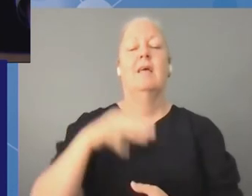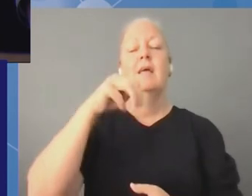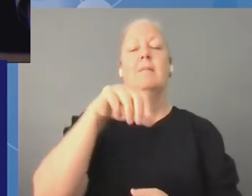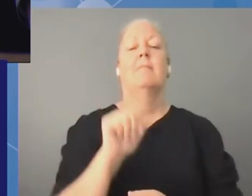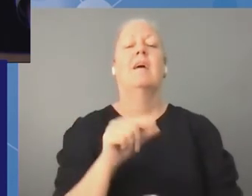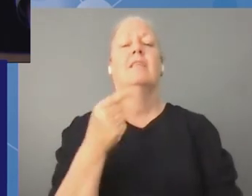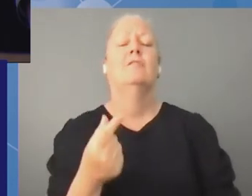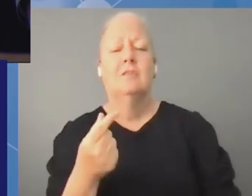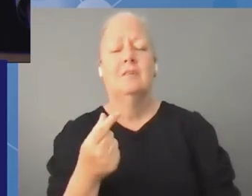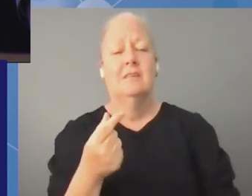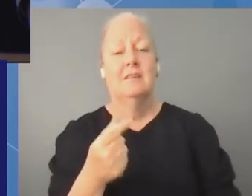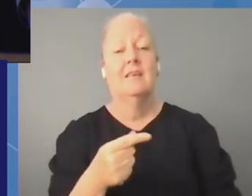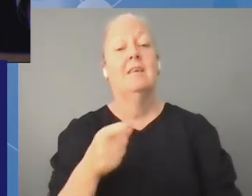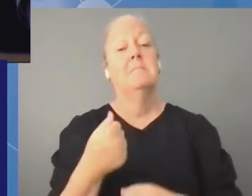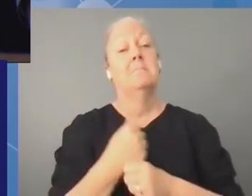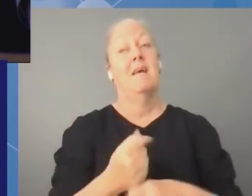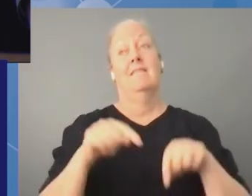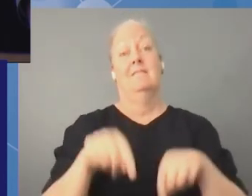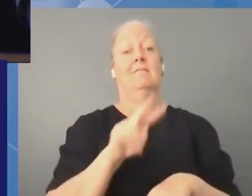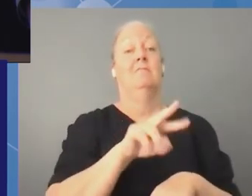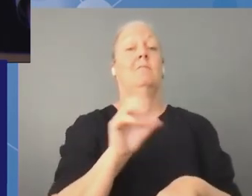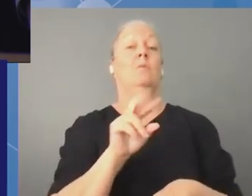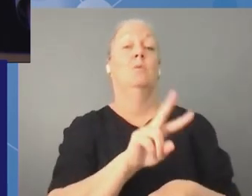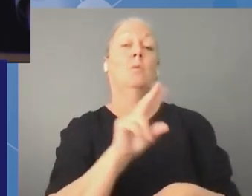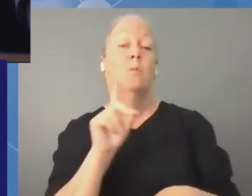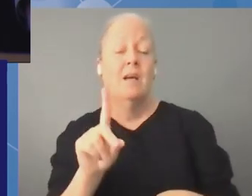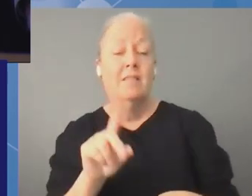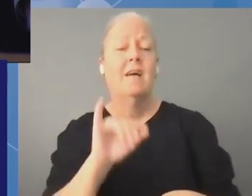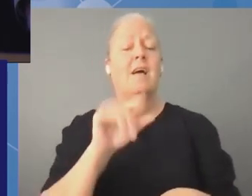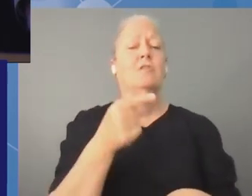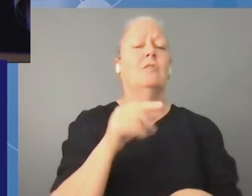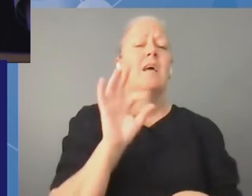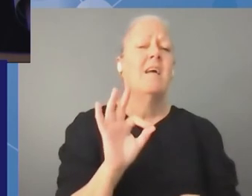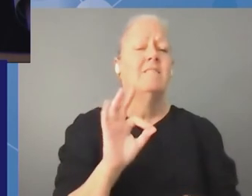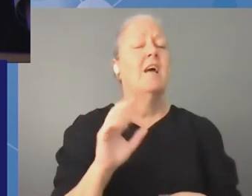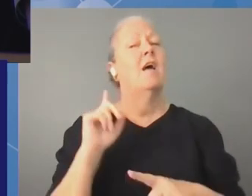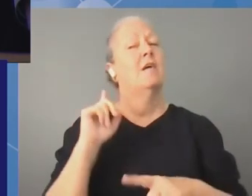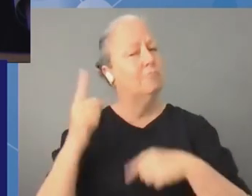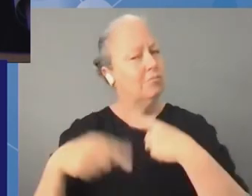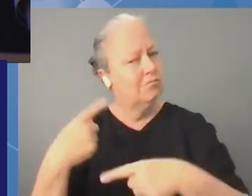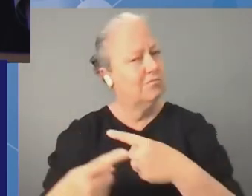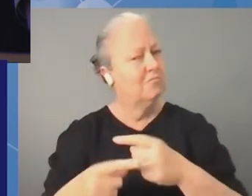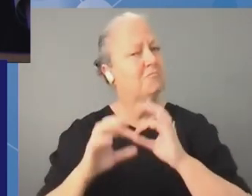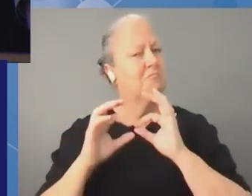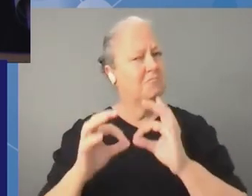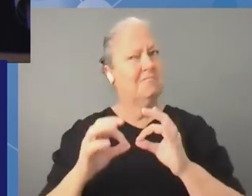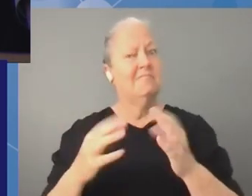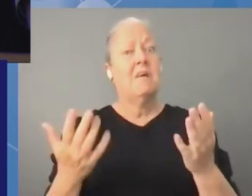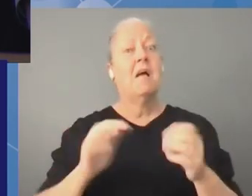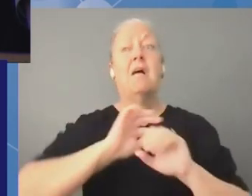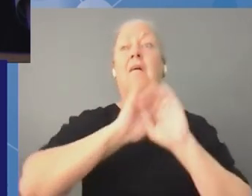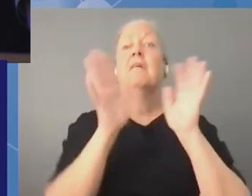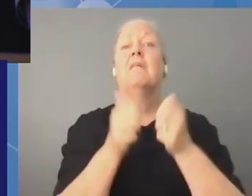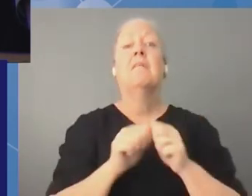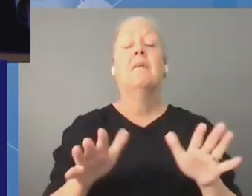这一次的虽然受到疫情的影响，但是召开了这个数码峰会的吧。